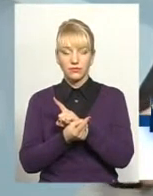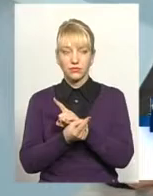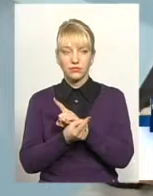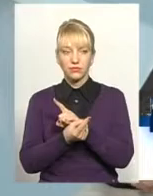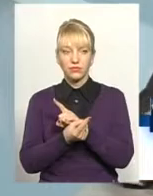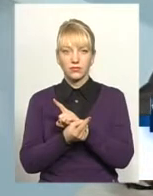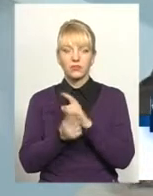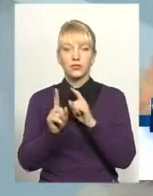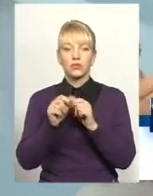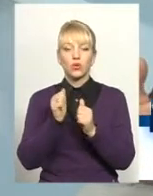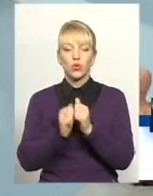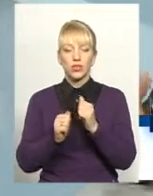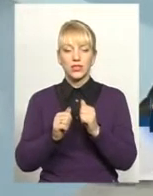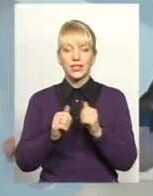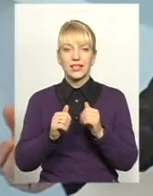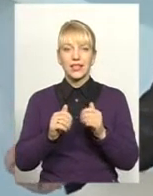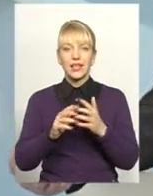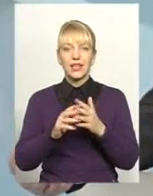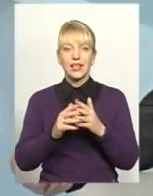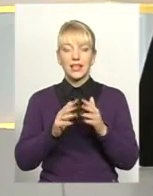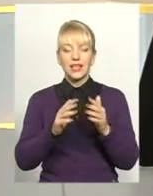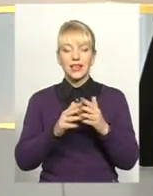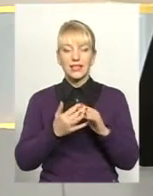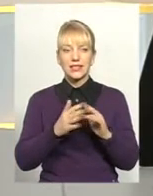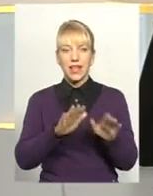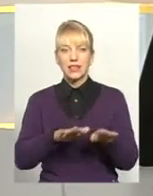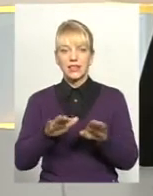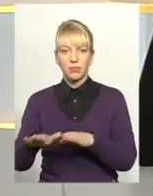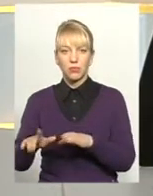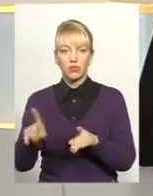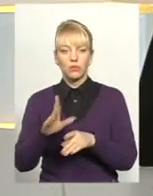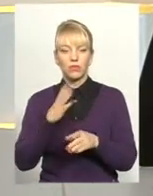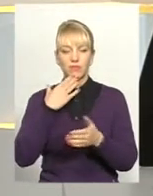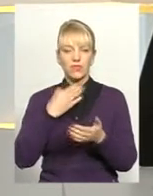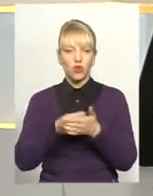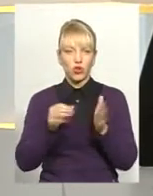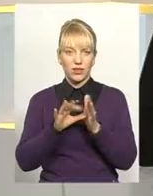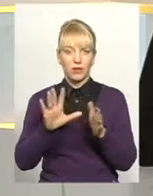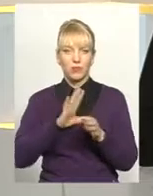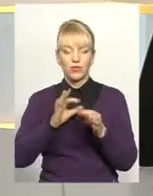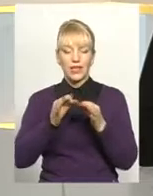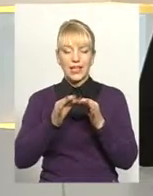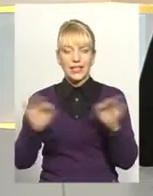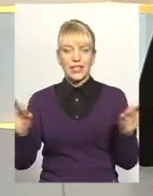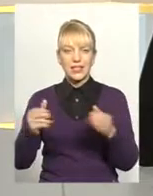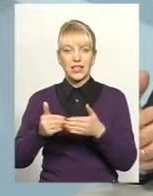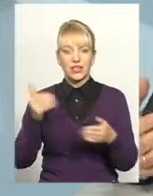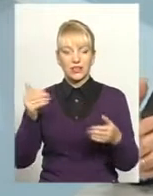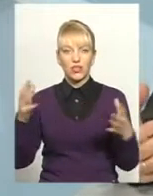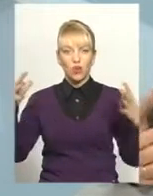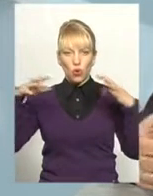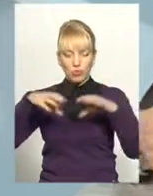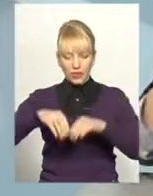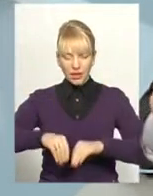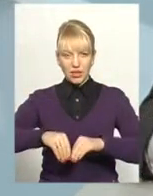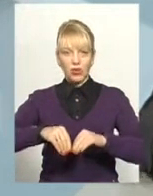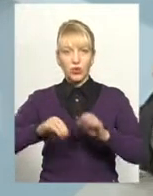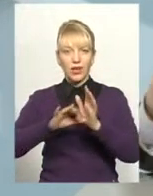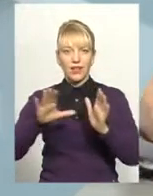навіть кожен населений пункт, щоб він мав свою енергетику і щоб був незалежний від об'єднаної енергосистеми.